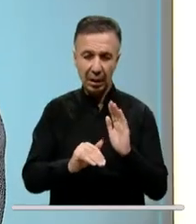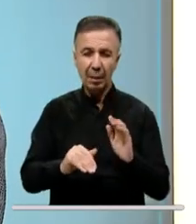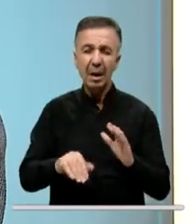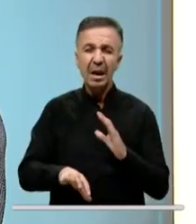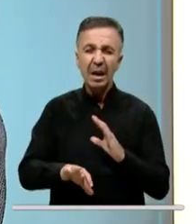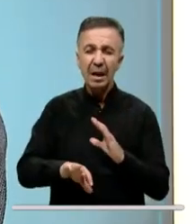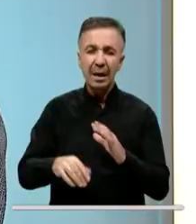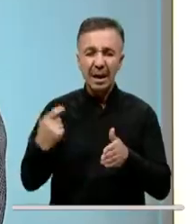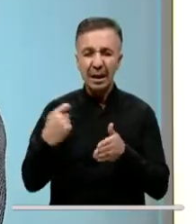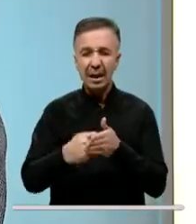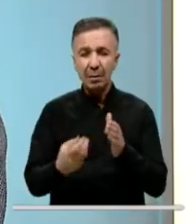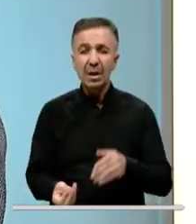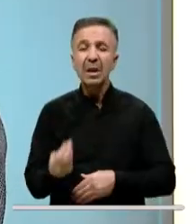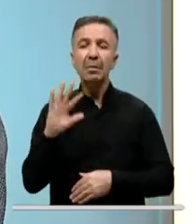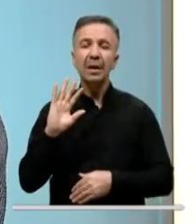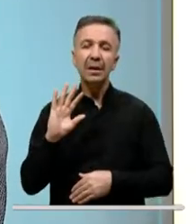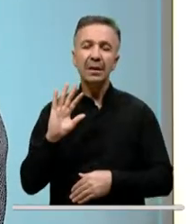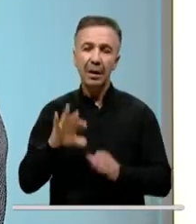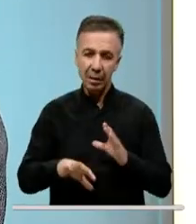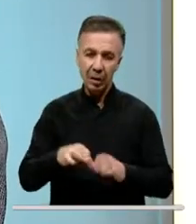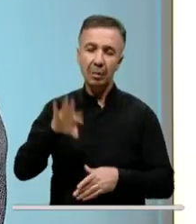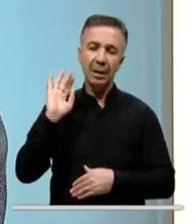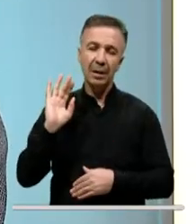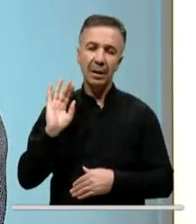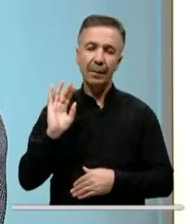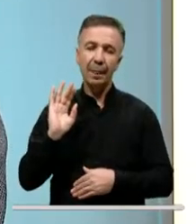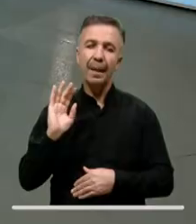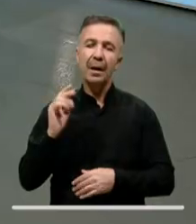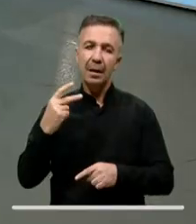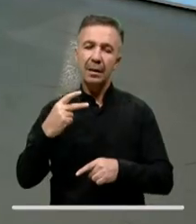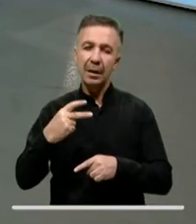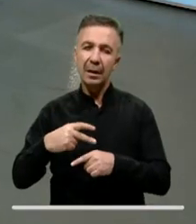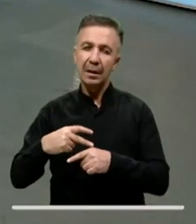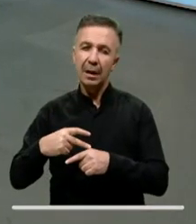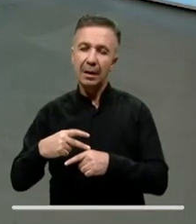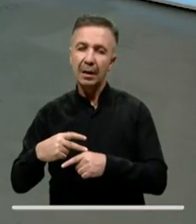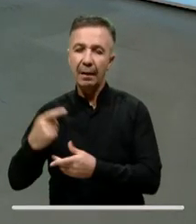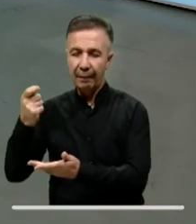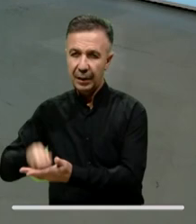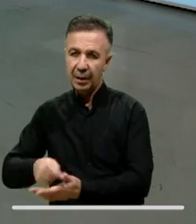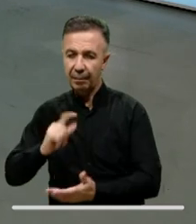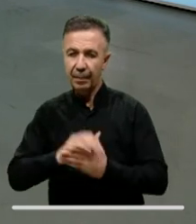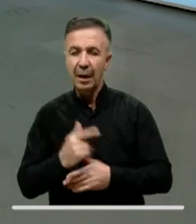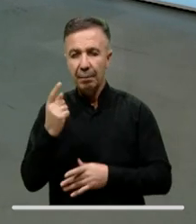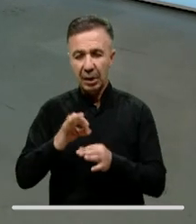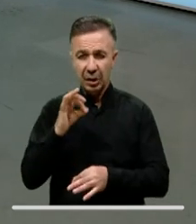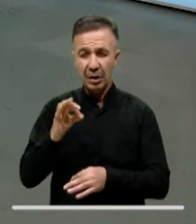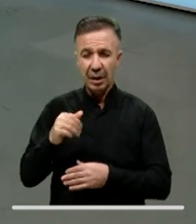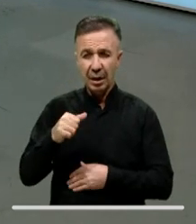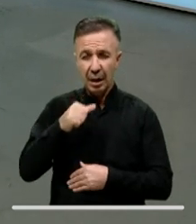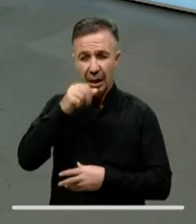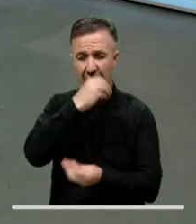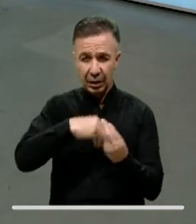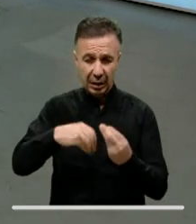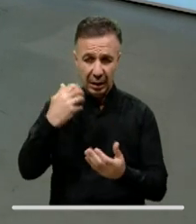aynen özetlediğiniz gibi. Peki efendim, teşekkür ederiz. İsa Bey'in selamları var. Muhterem hocam, bir kişi hacca yazıldı. Ondan